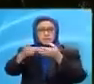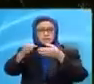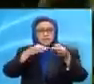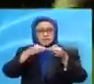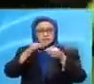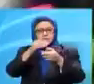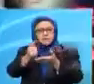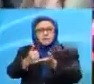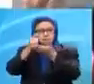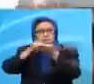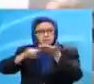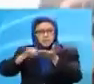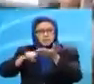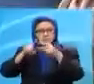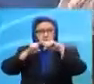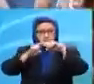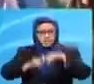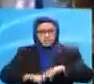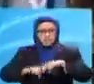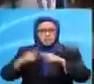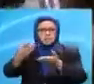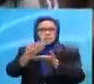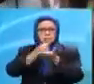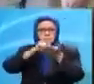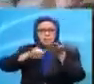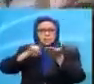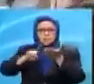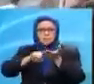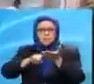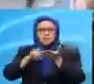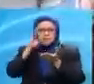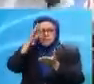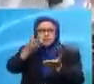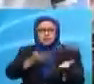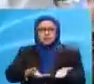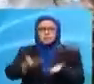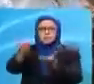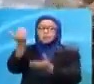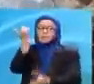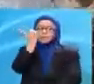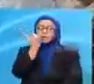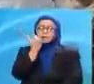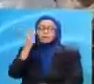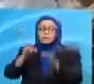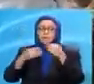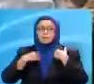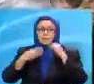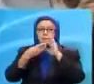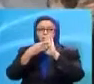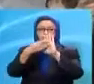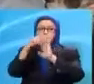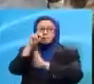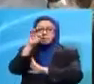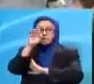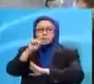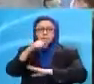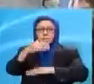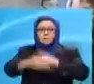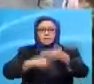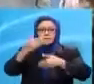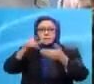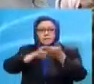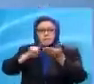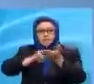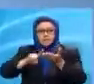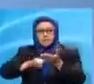kepada hasil siasatan, Syafura katanya hanya akan didakwa sekiranya terdapat bukti kes. Proses siasatan berlangsung